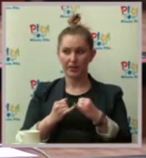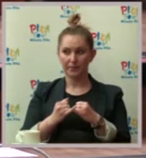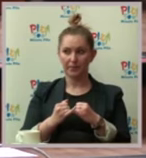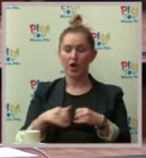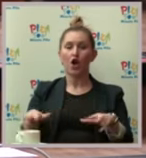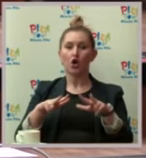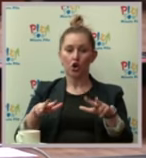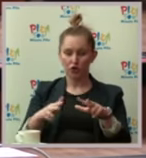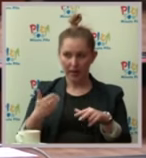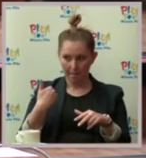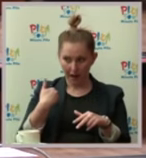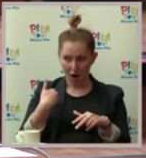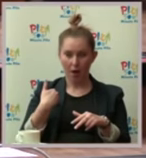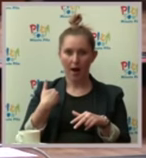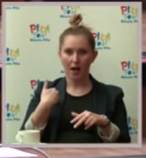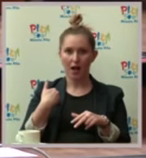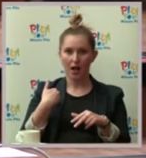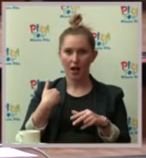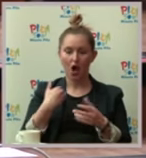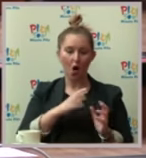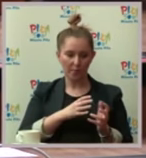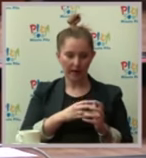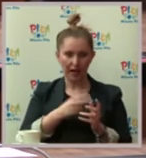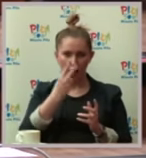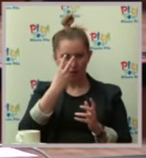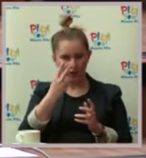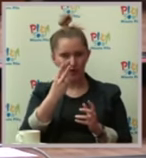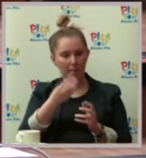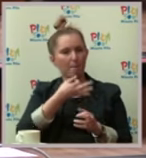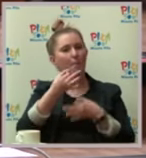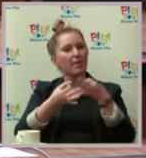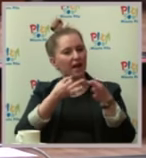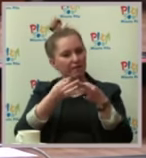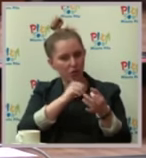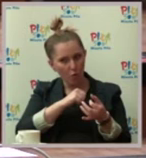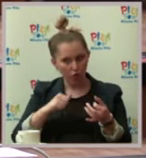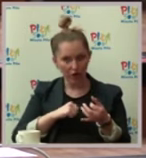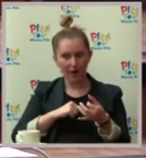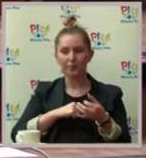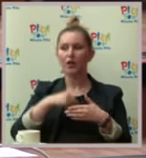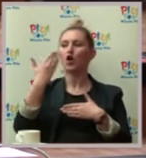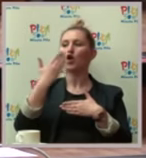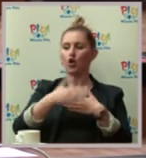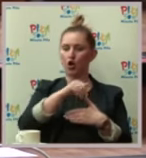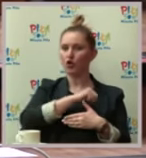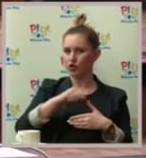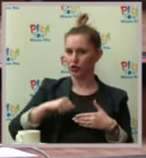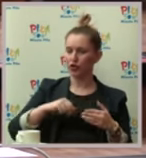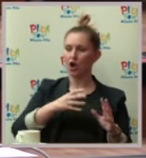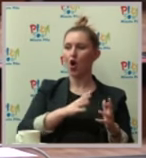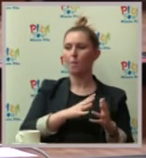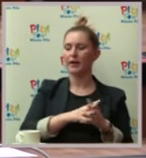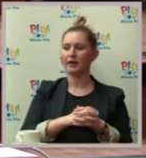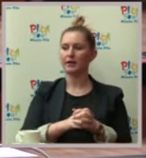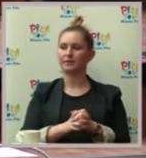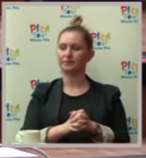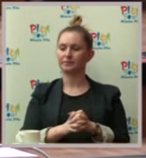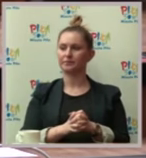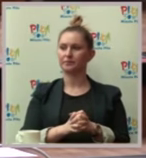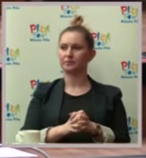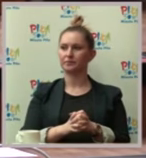to monitorować, to oczywiście kończymy asystę. Po drugie, asysta kończyć się może wtedy, kiedy rodzina biologiczna